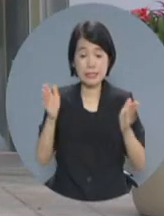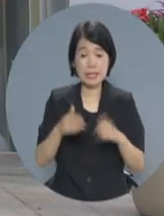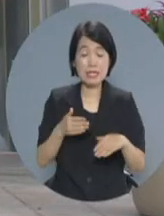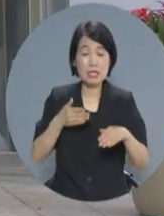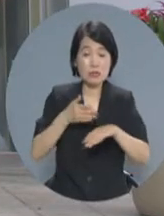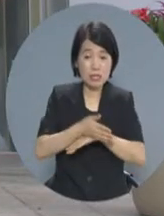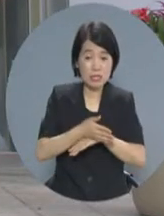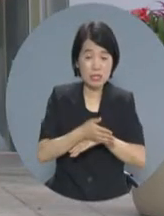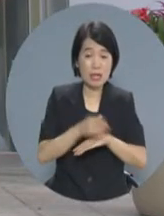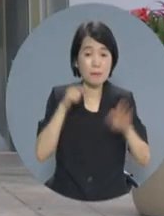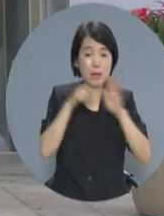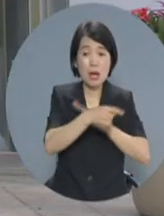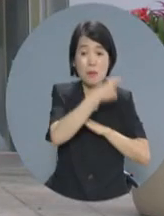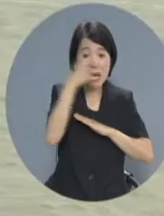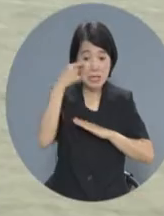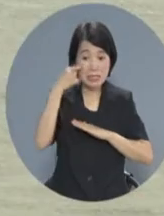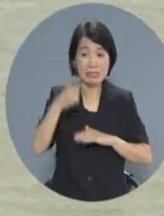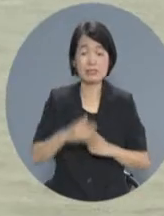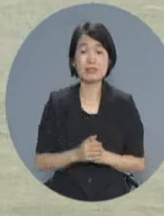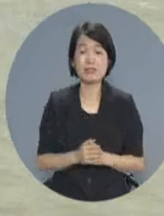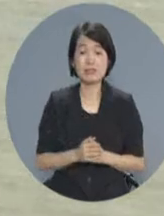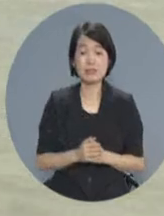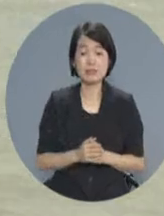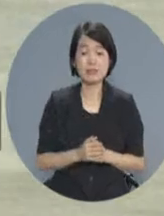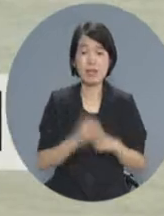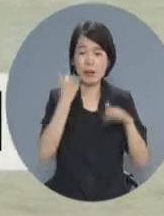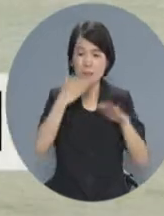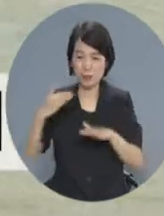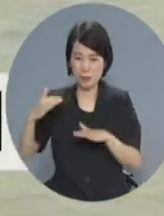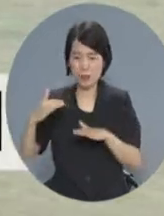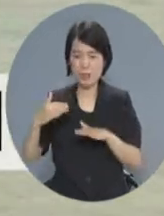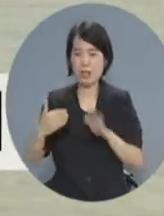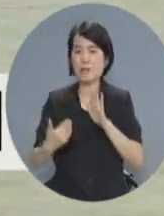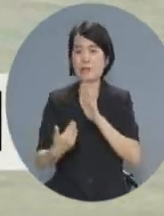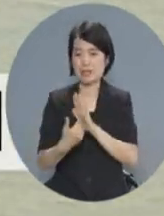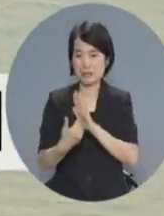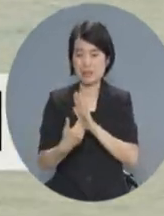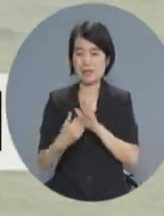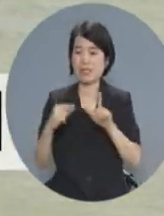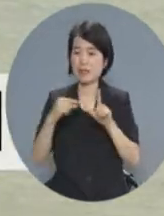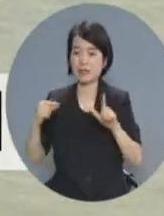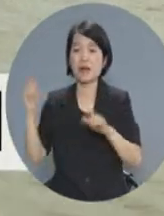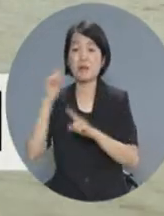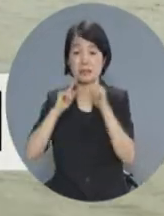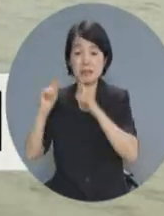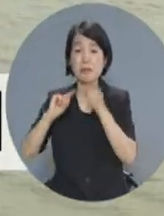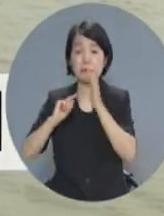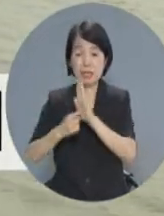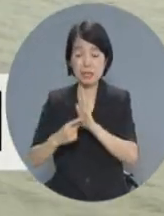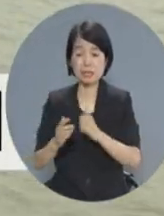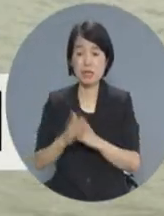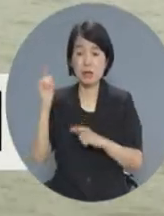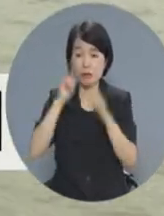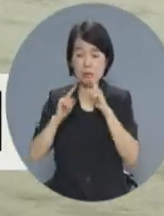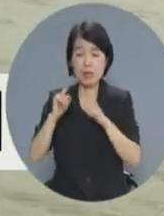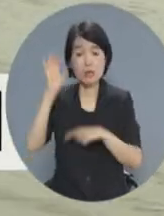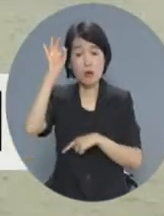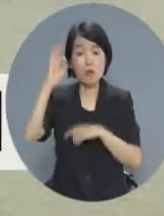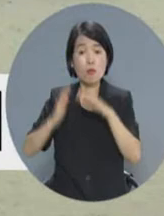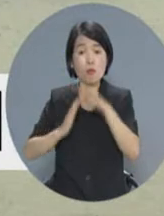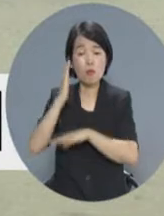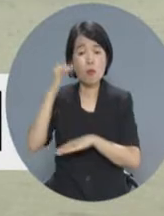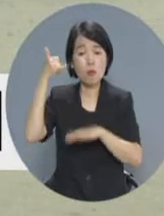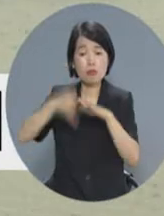뒤늦게 현장 확인에 나선 신안군. 조류로 인해 오탁 방지막 일부가 파손됐다고 밝혔지만 파손된 지 열흘 넘게